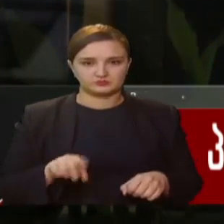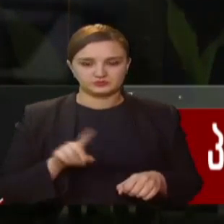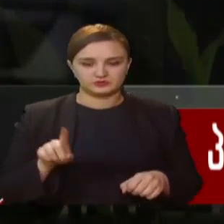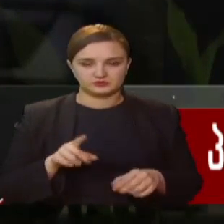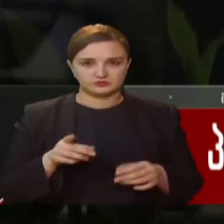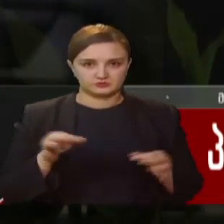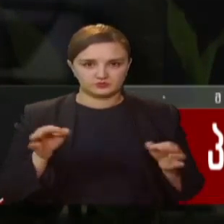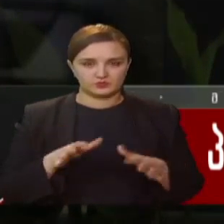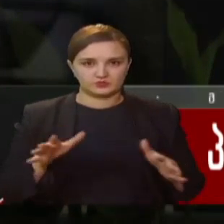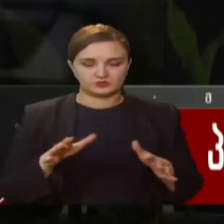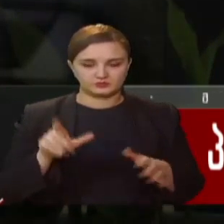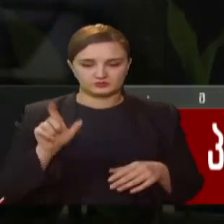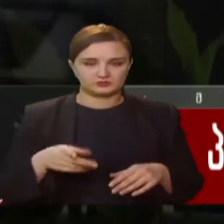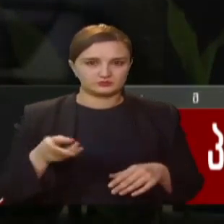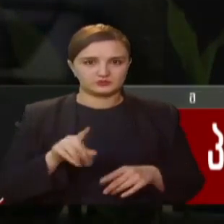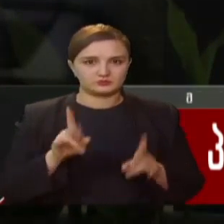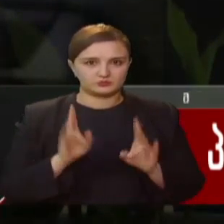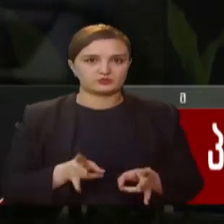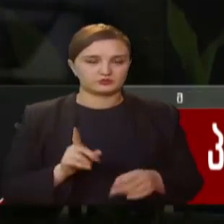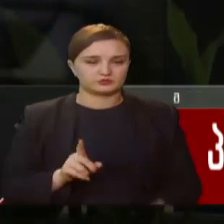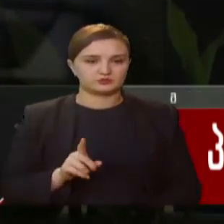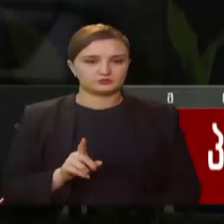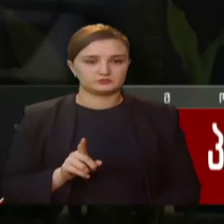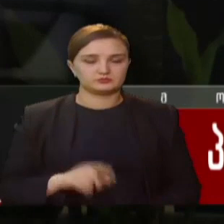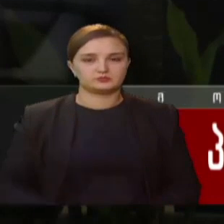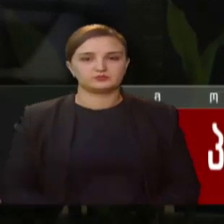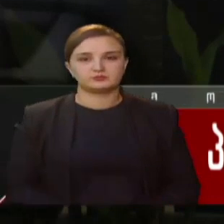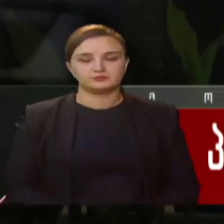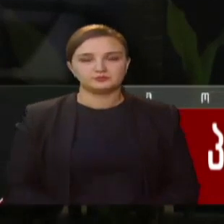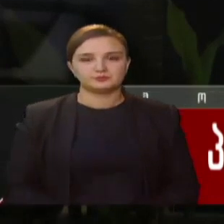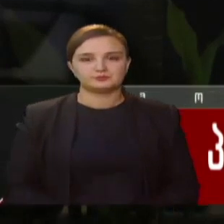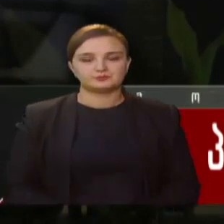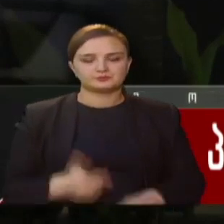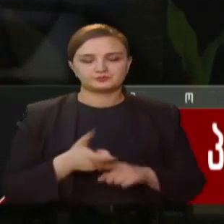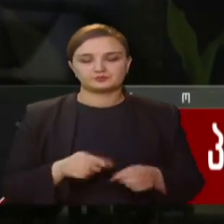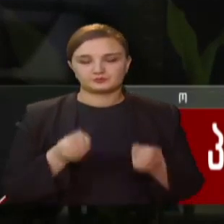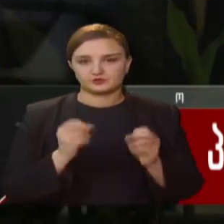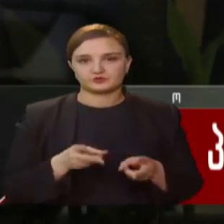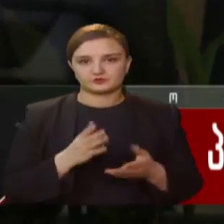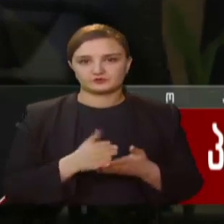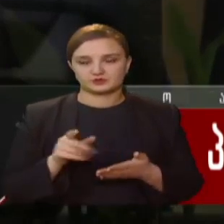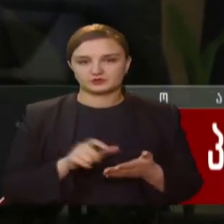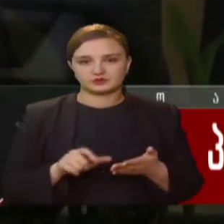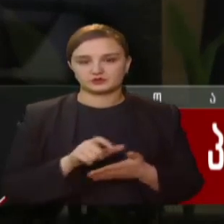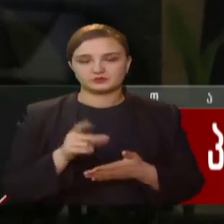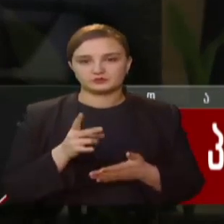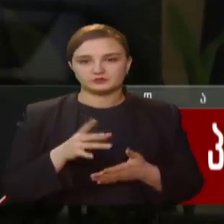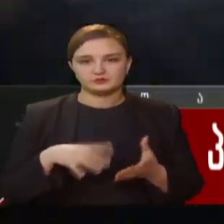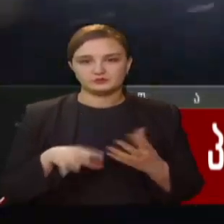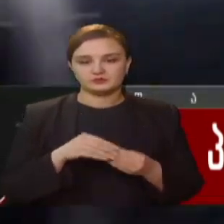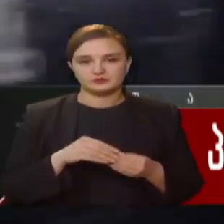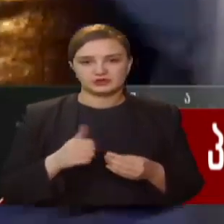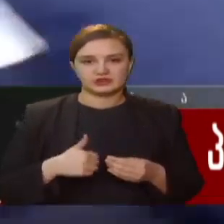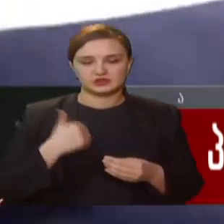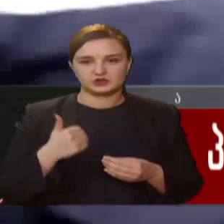რაღაც მოულოდნელადაც გაუთვალისწინებდა და დაემართოს მას და ძალიან საშიში და სახიფათო გზა არის, რომელიც უნდა გავიაროთ